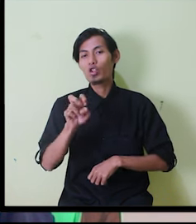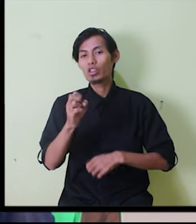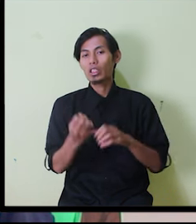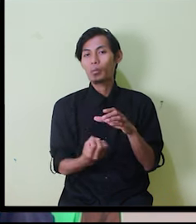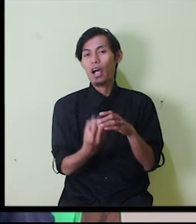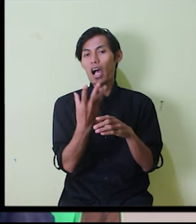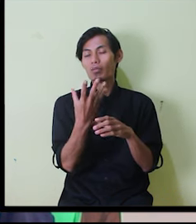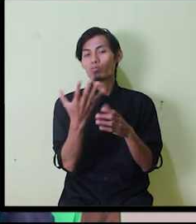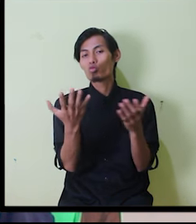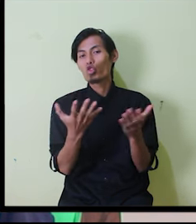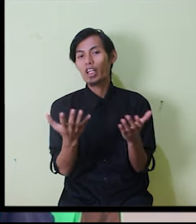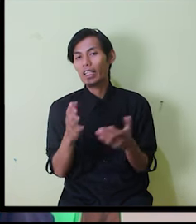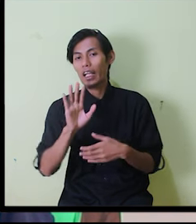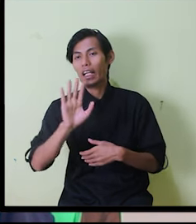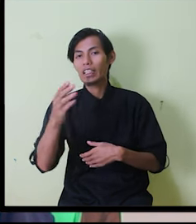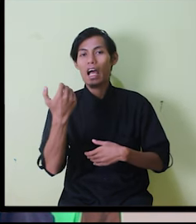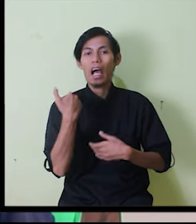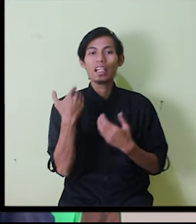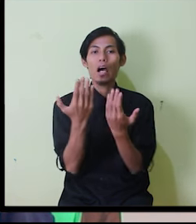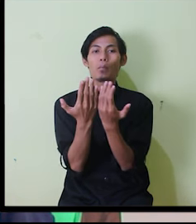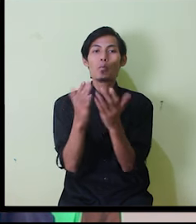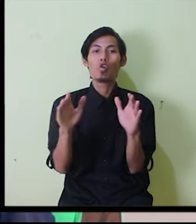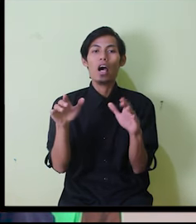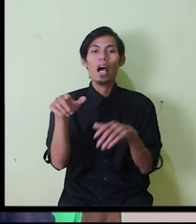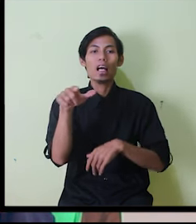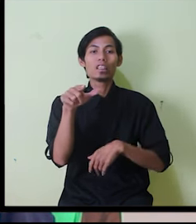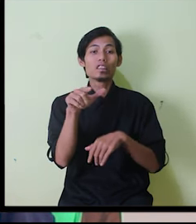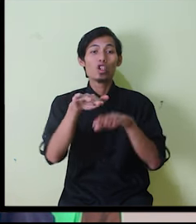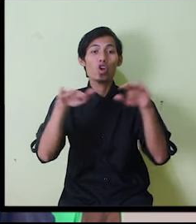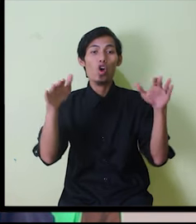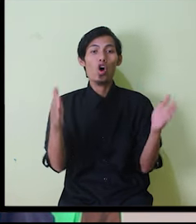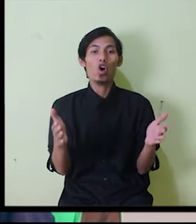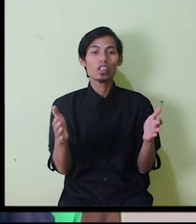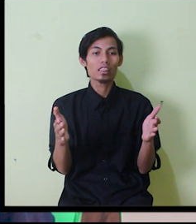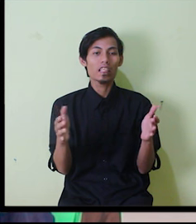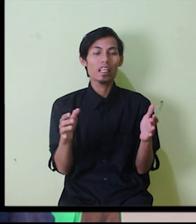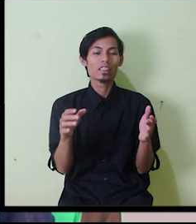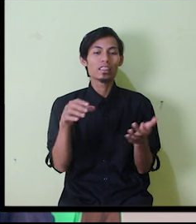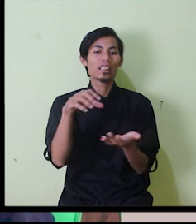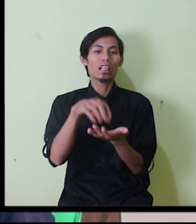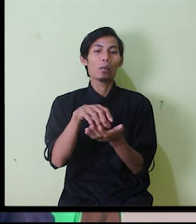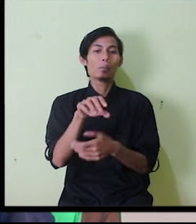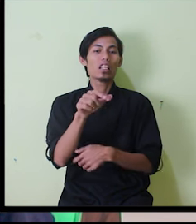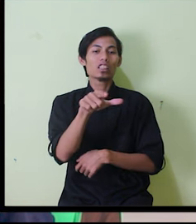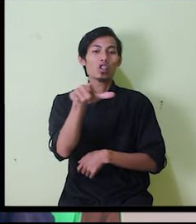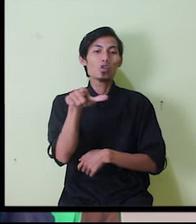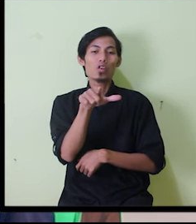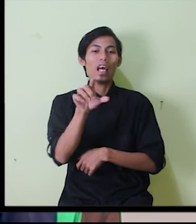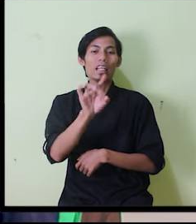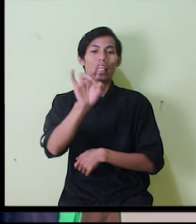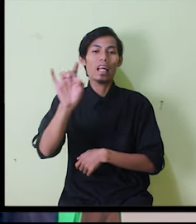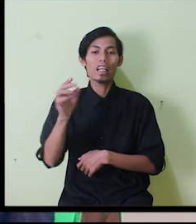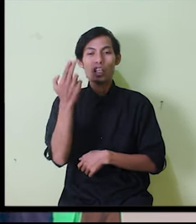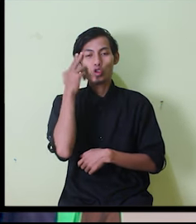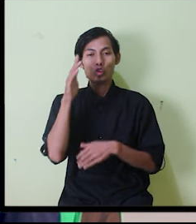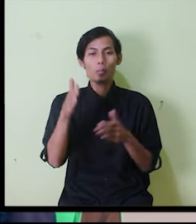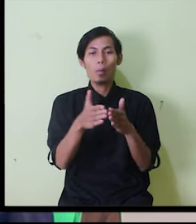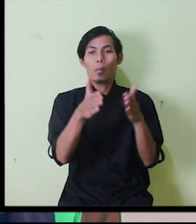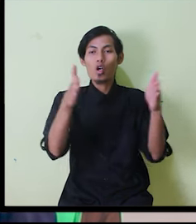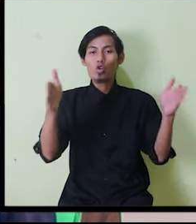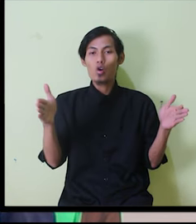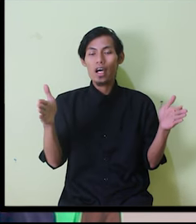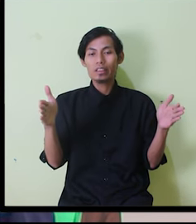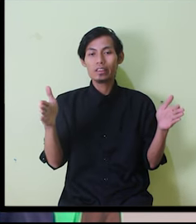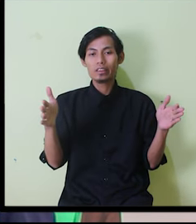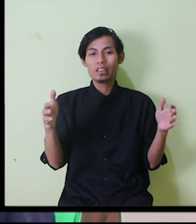nanti ada apa pembukaan loket di keluran lain mengembangkan ya Monggo jadi